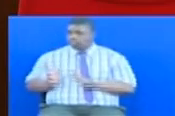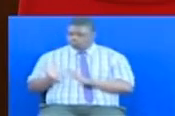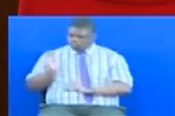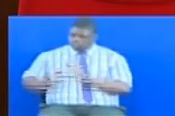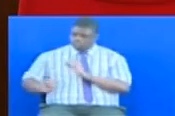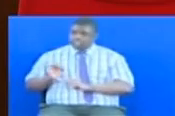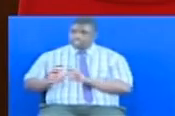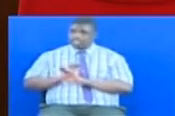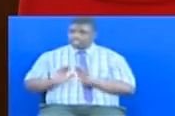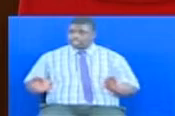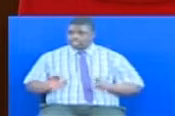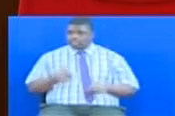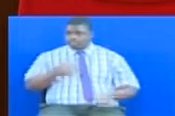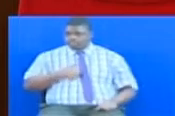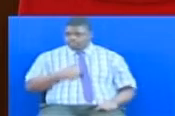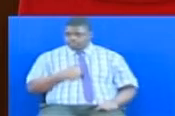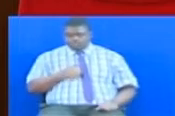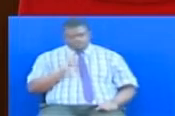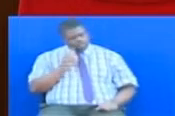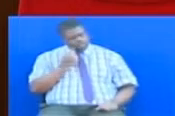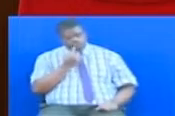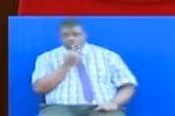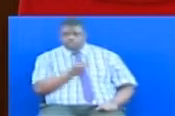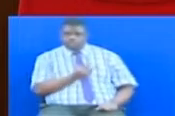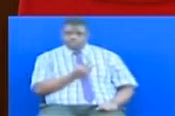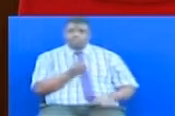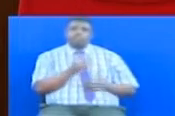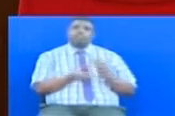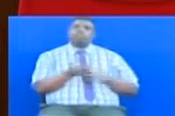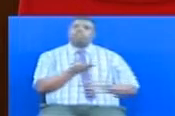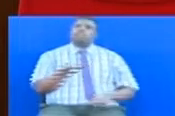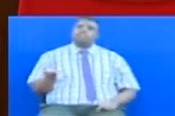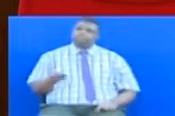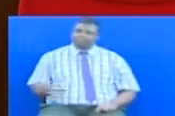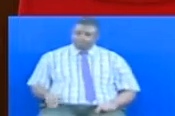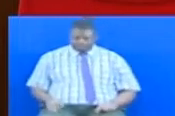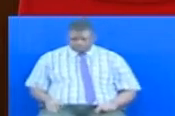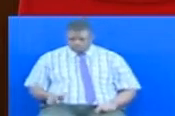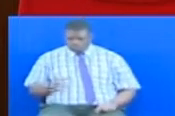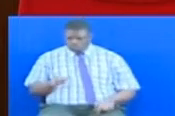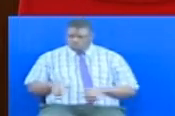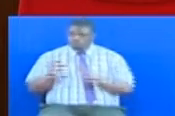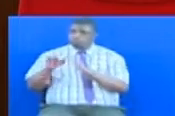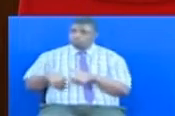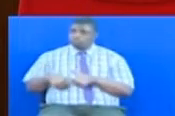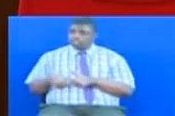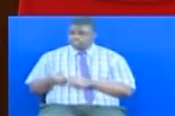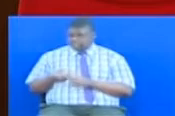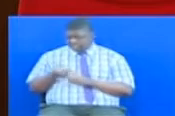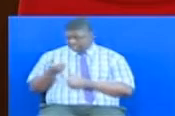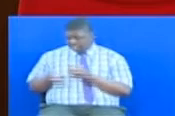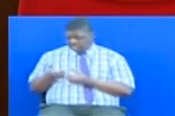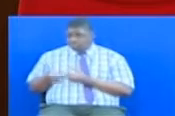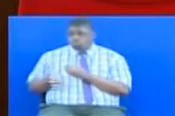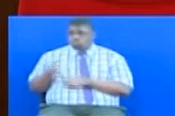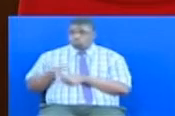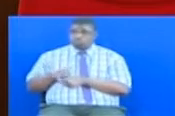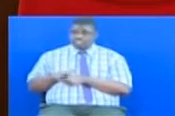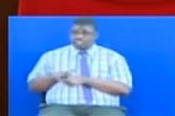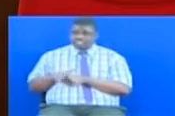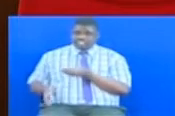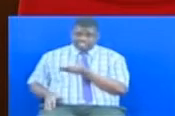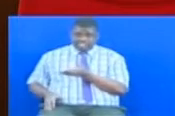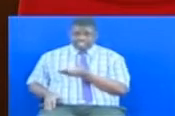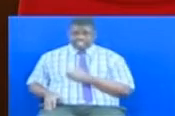wamechangia, lakini mimi pia nilikuwa najaribu kuangalia kwenye maeneo mengine, kwa sababu wabunge wamekuja na challenge nyingi, lakini na sisi